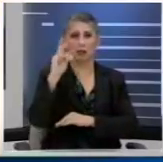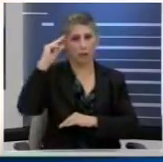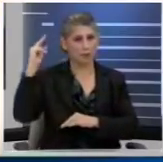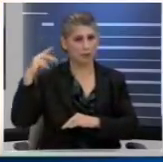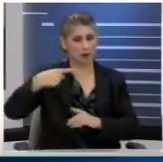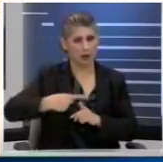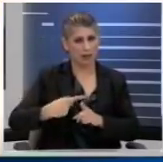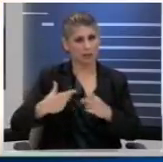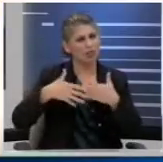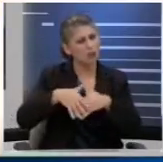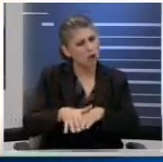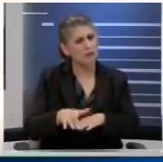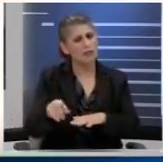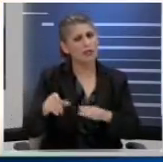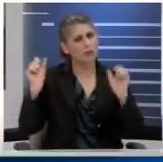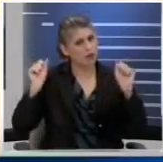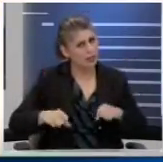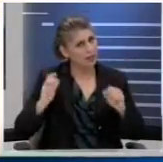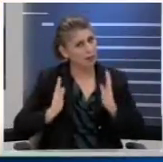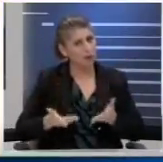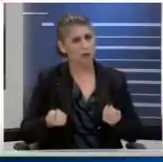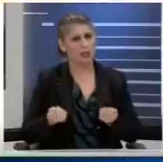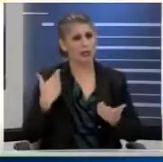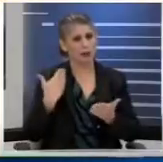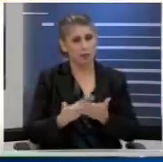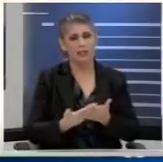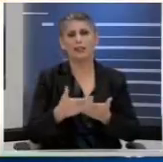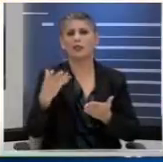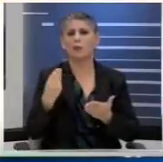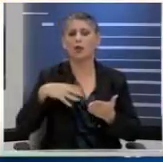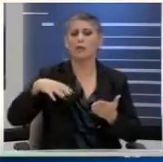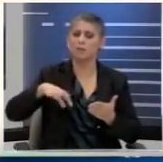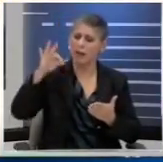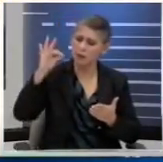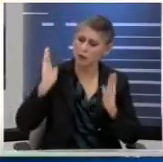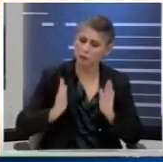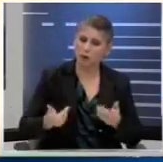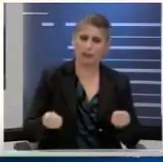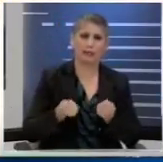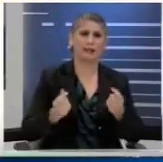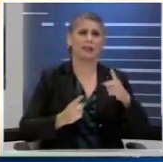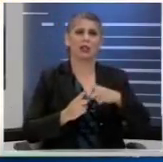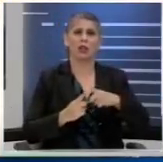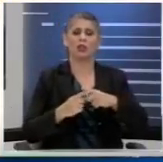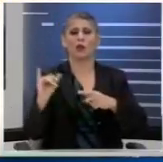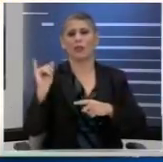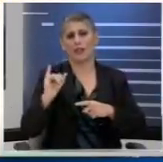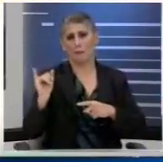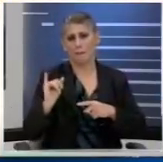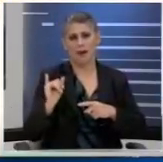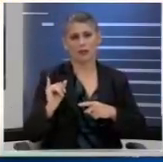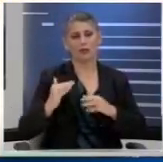με συγχωνεύσεις εκεί όπου συνενετικά μπορούν να γίνουν και έχει αποδειχθεί ότι σε πολλές περιπτώσεις μπορούν να γίνουν, τεχνολογικών ιδρυμάτων